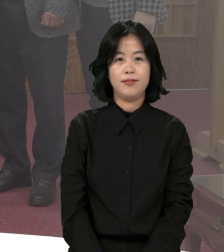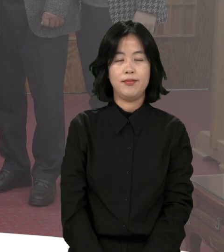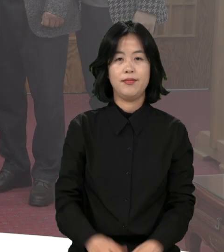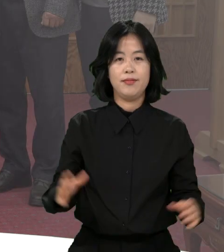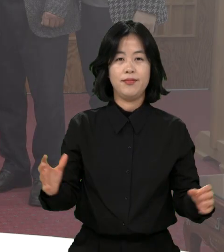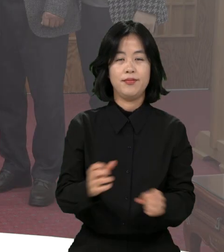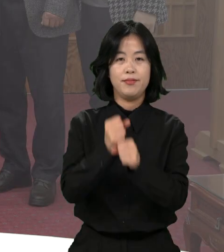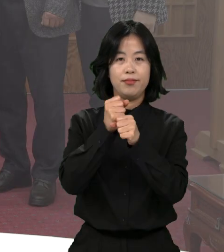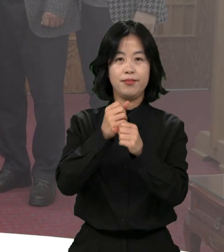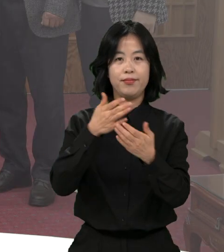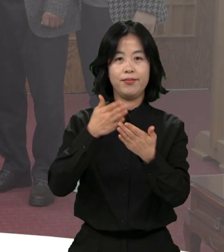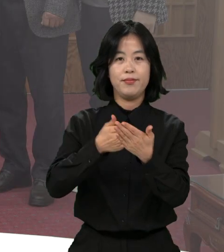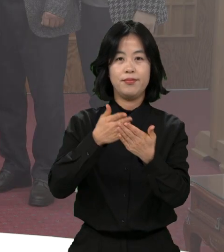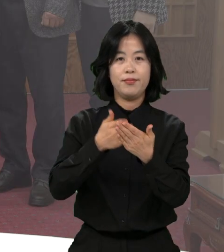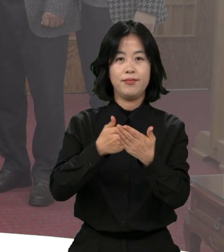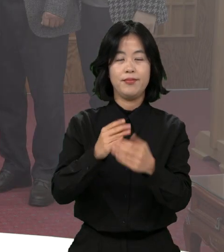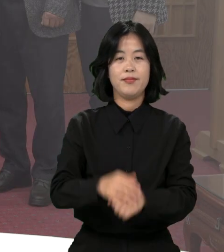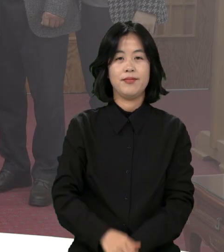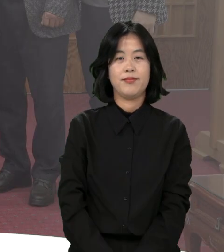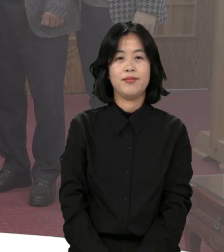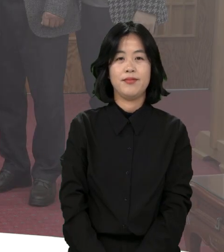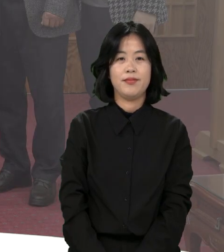재현했습니다 간인